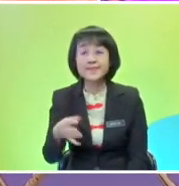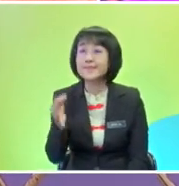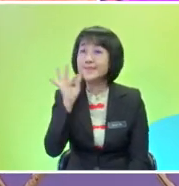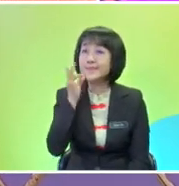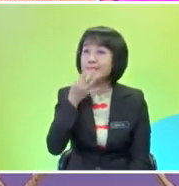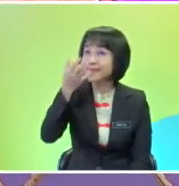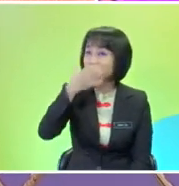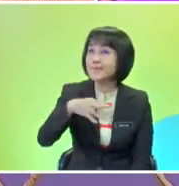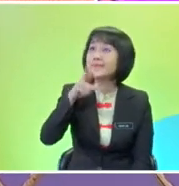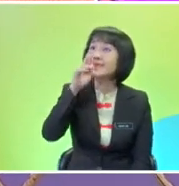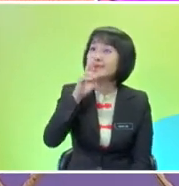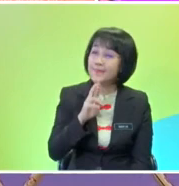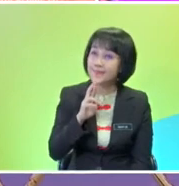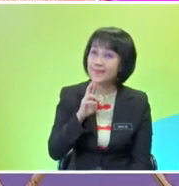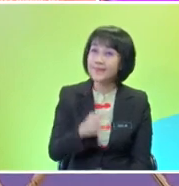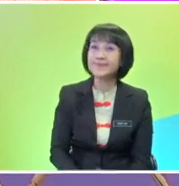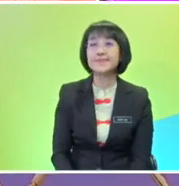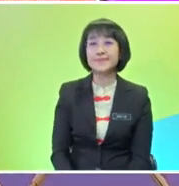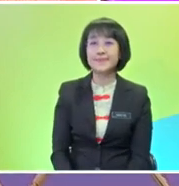buah epal merah Cikgu